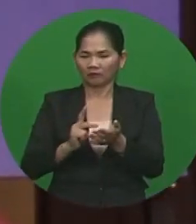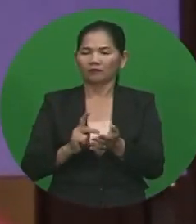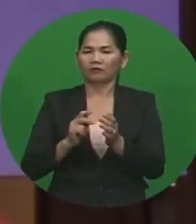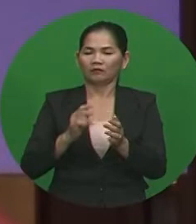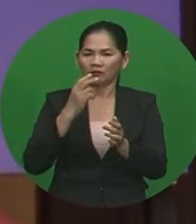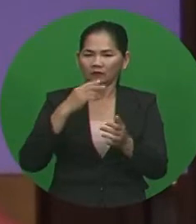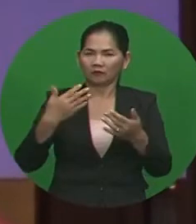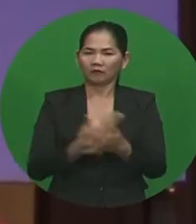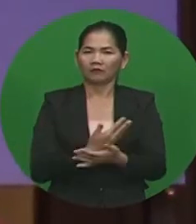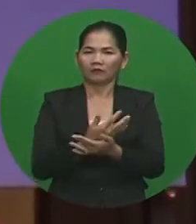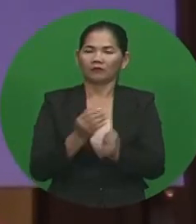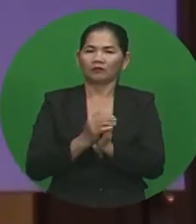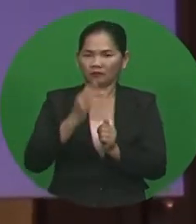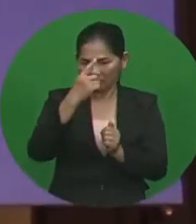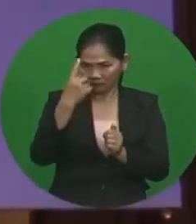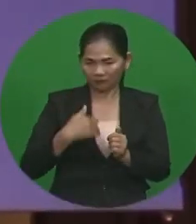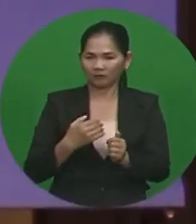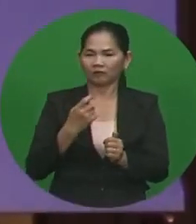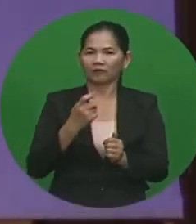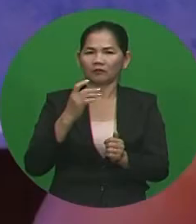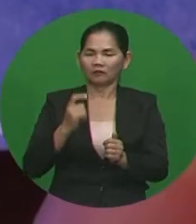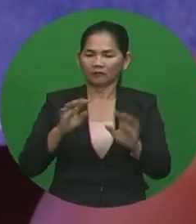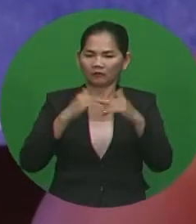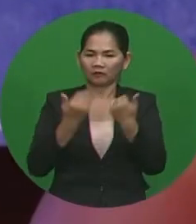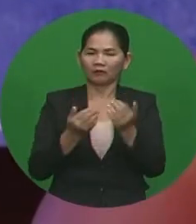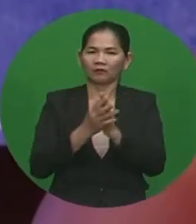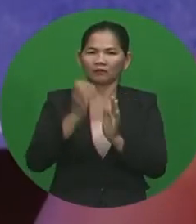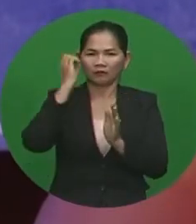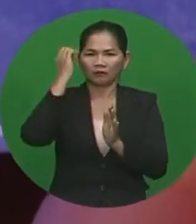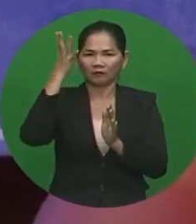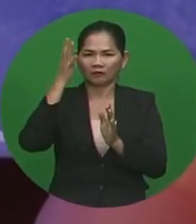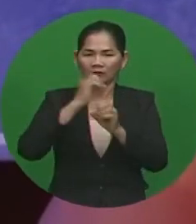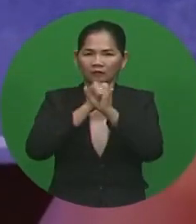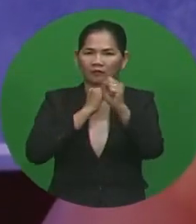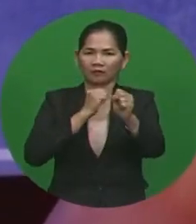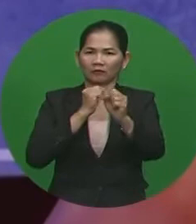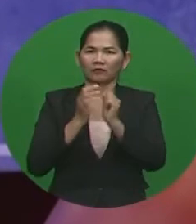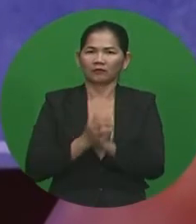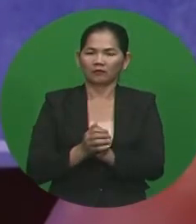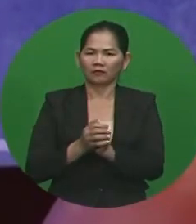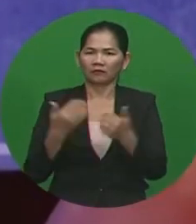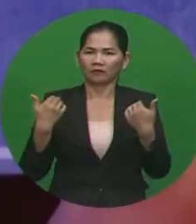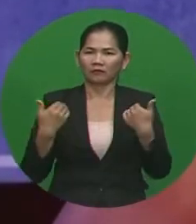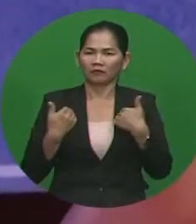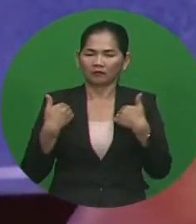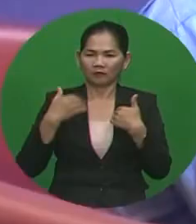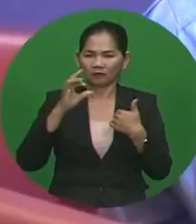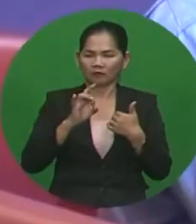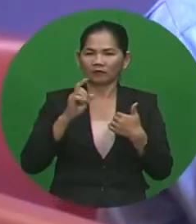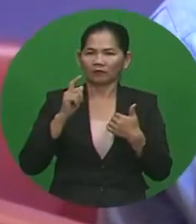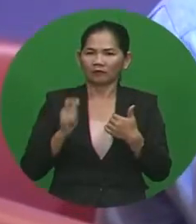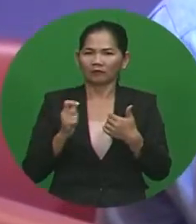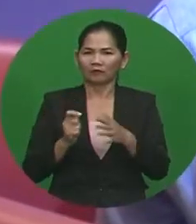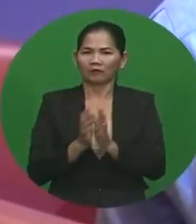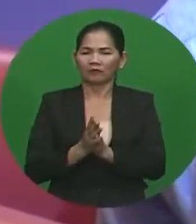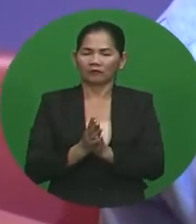ចត្រូនិកថ្មីថ្មីកញ្ញាហេងរតនាសិក្ខាកាមផ្នែកចំណេះដឹងប្រព័ន្ធផ្សព្វផ្សាយនិងព័ត៌មានលោកប៉ែនបូណាប្រធាន